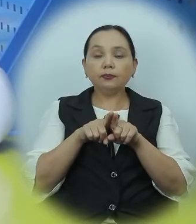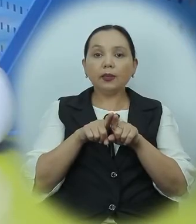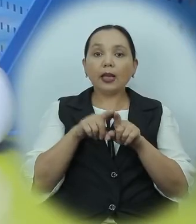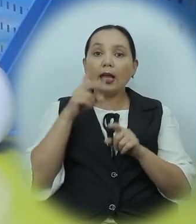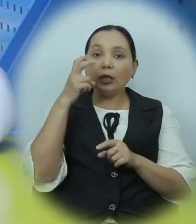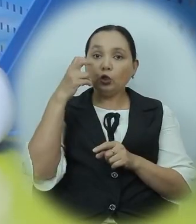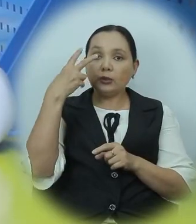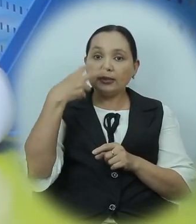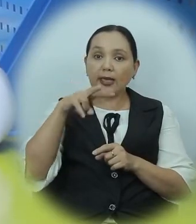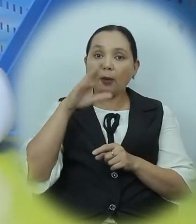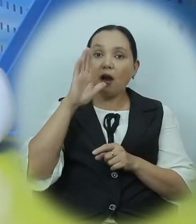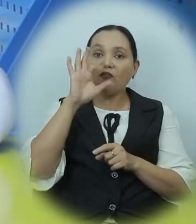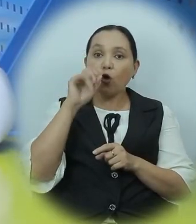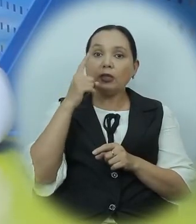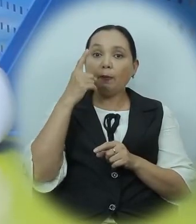220 voltning bir uchi